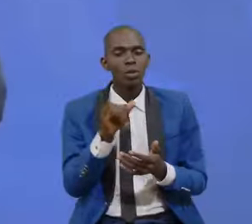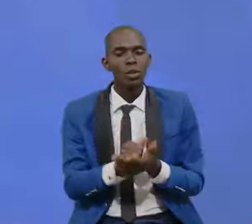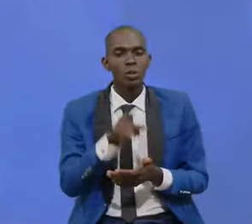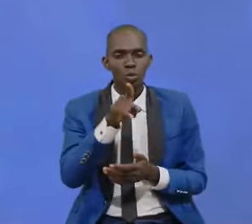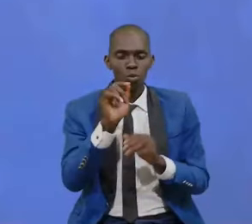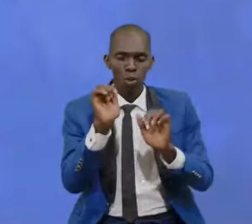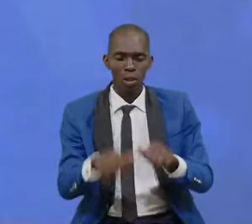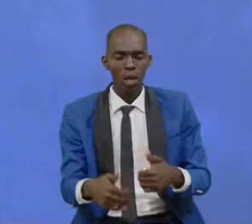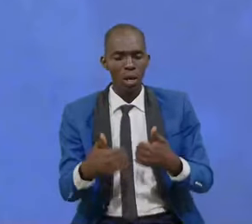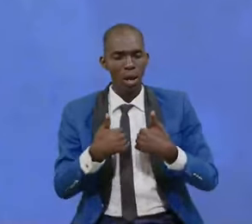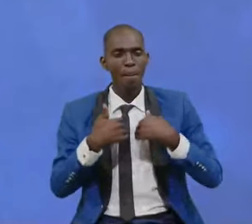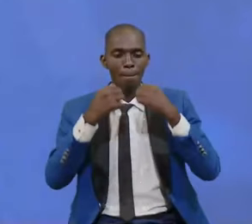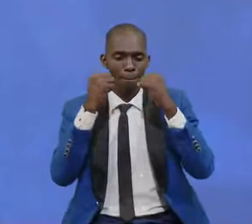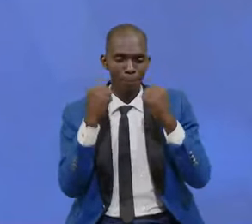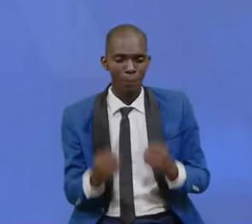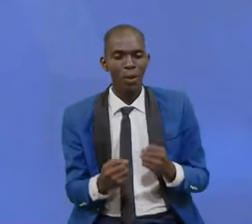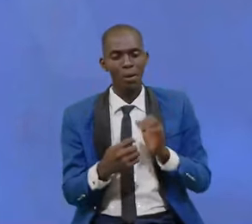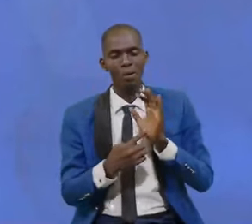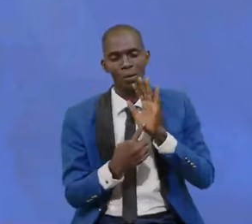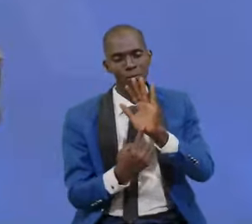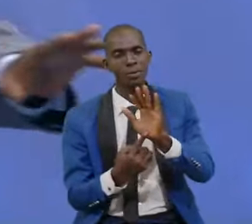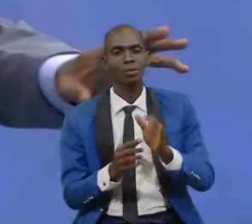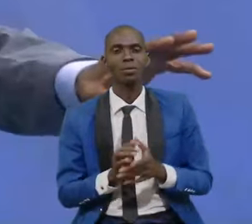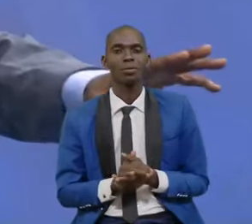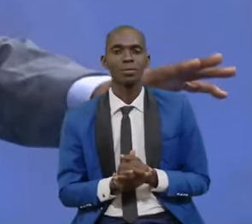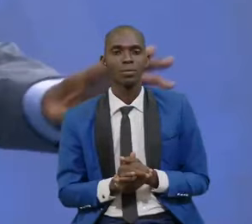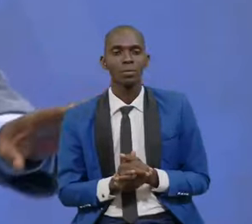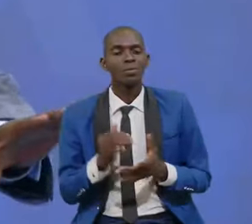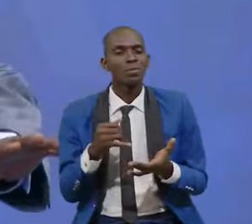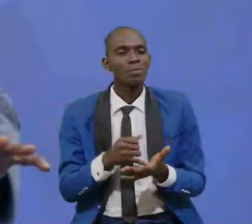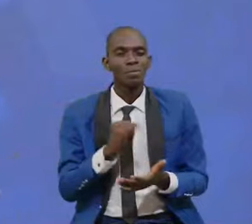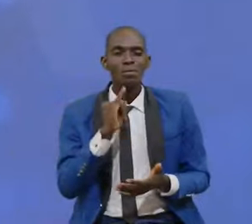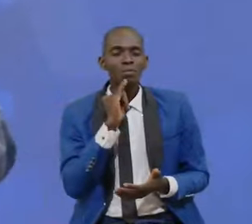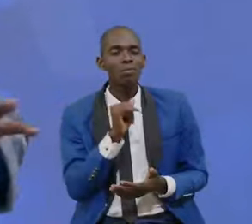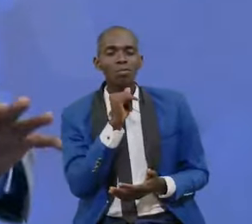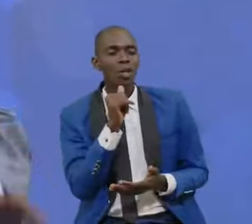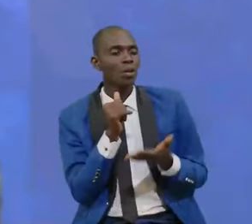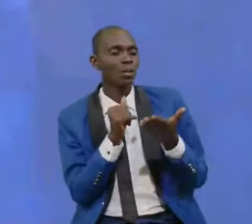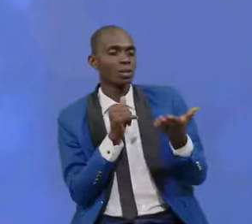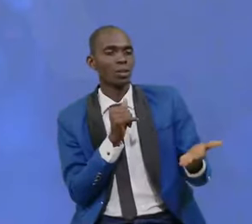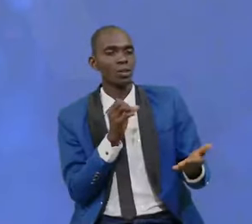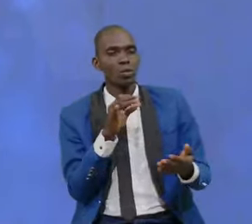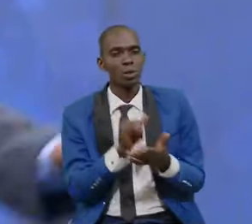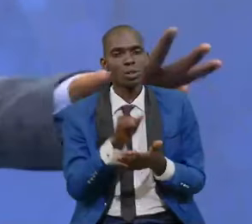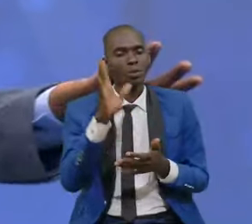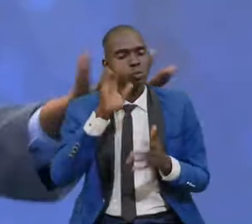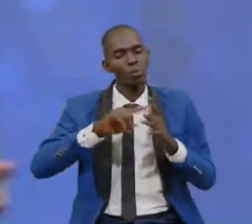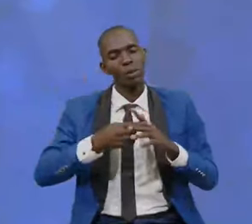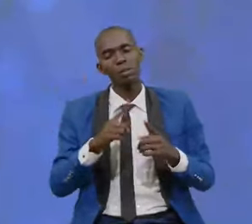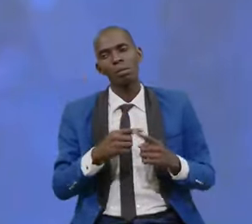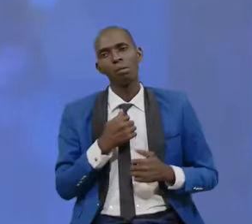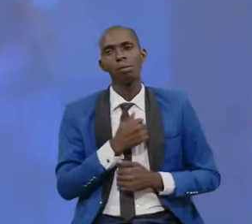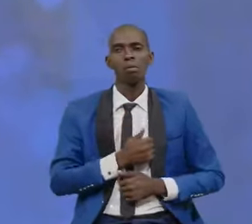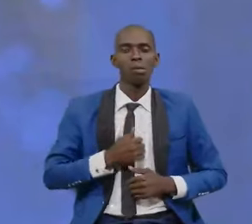puisses avoir la manifestation de la puissance. Ce n'est pas là pour que tu regrettes pour